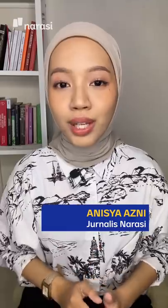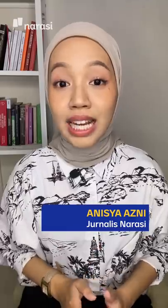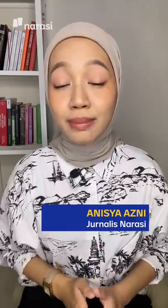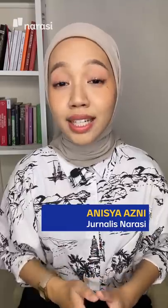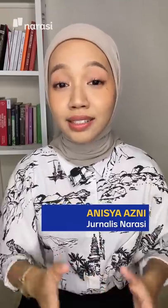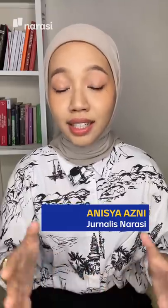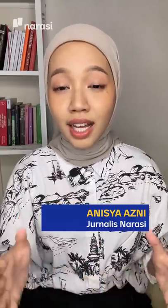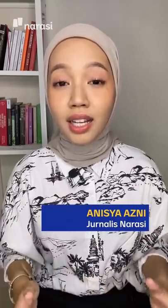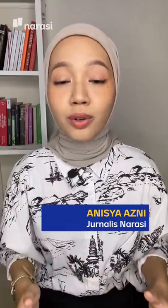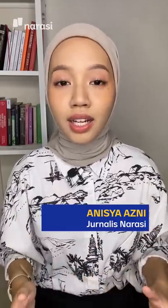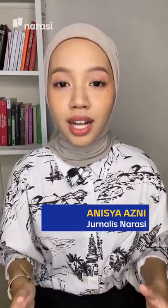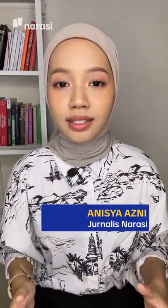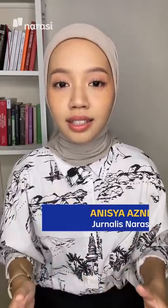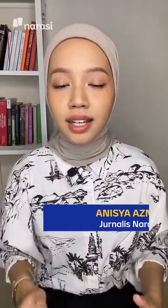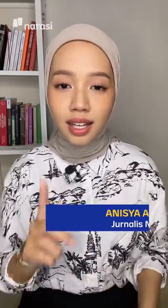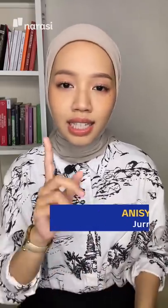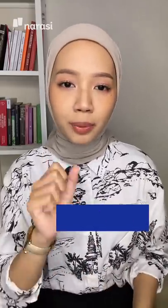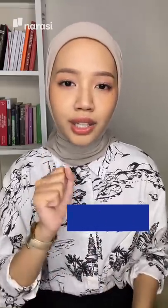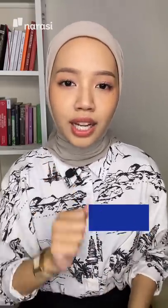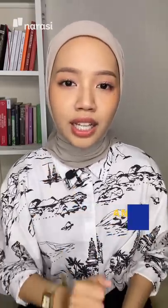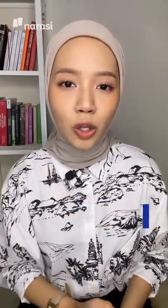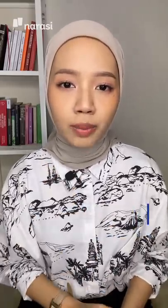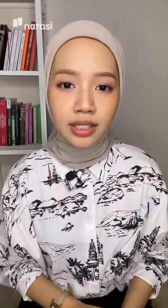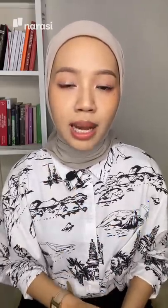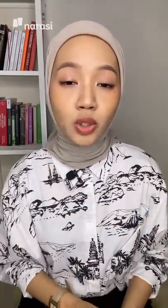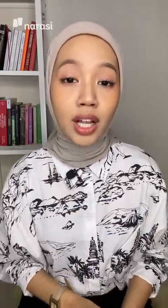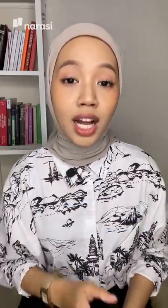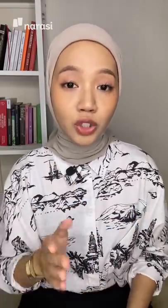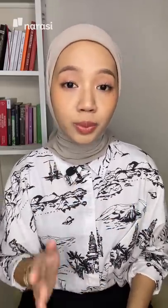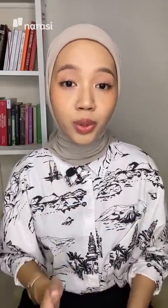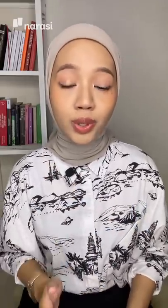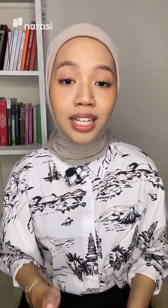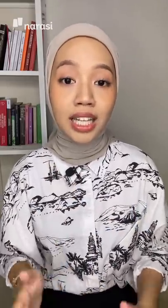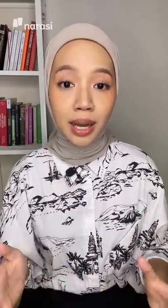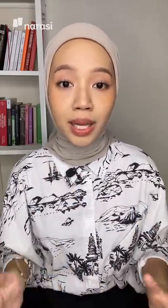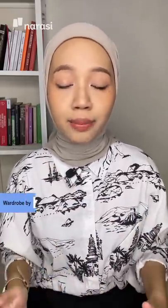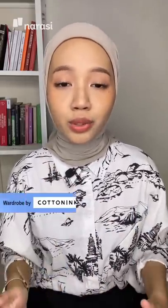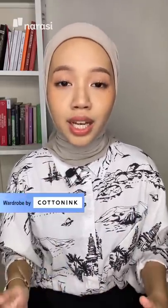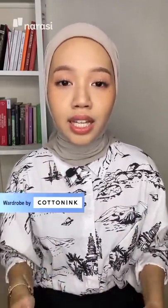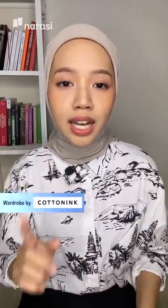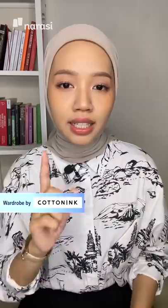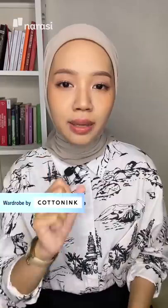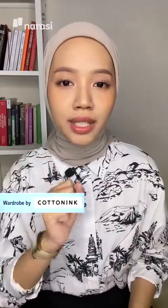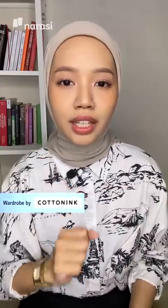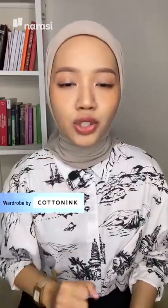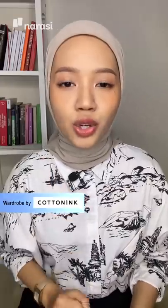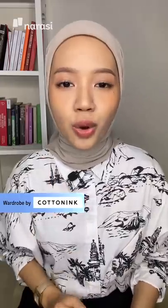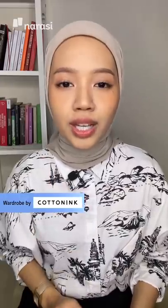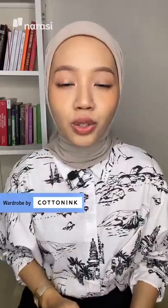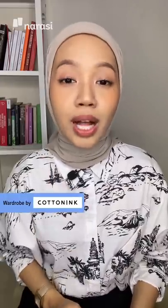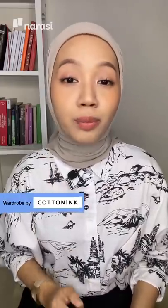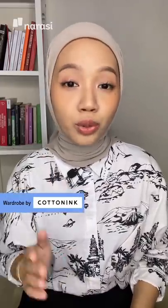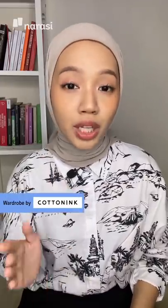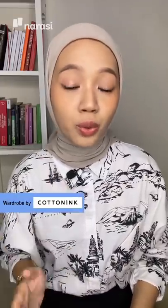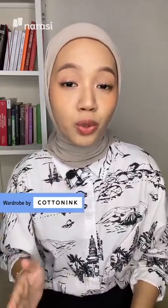kaum buruh yang kemarin serentak lakukan aksi. Laporan teranyar Komnas HAM soal kasus perundungan di KPI Pusat dan pernyataan